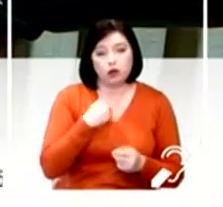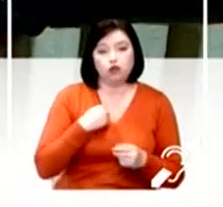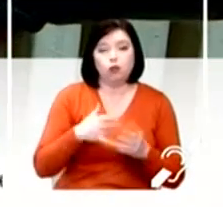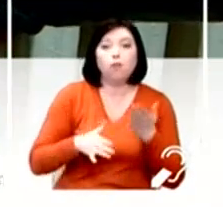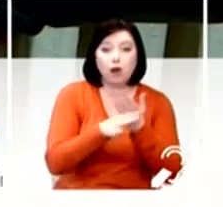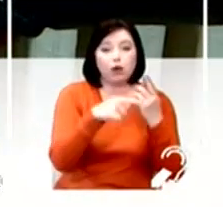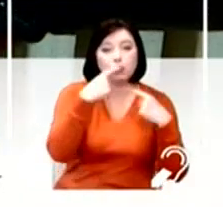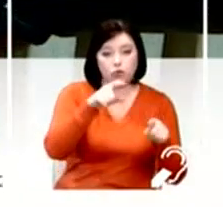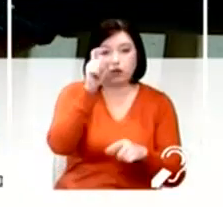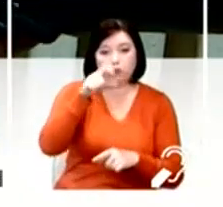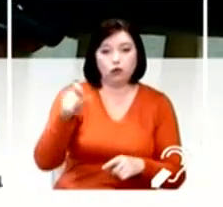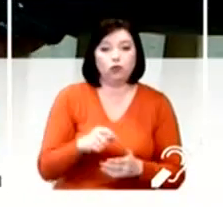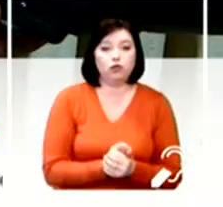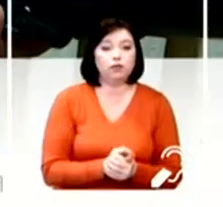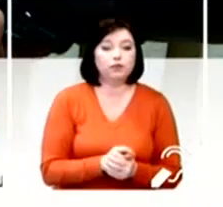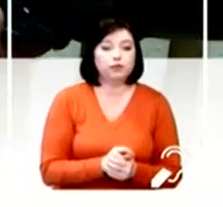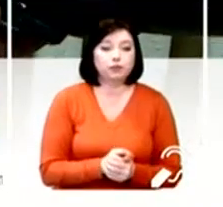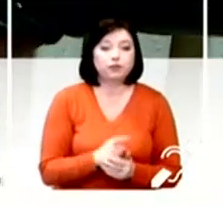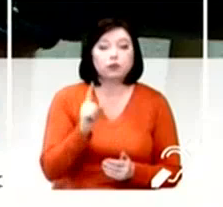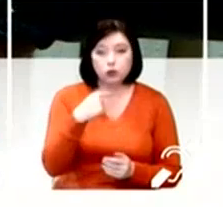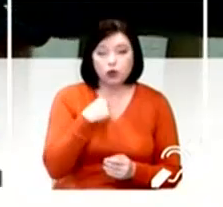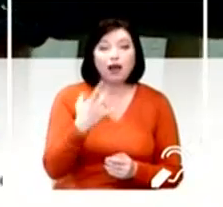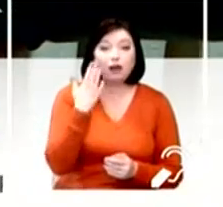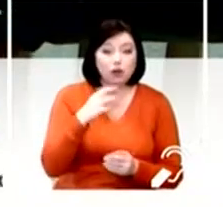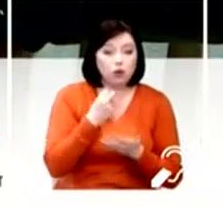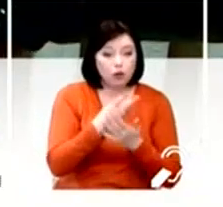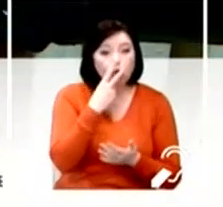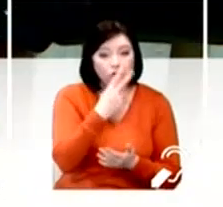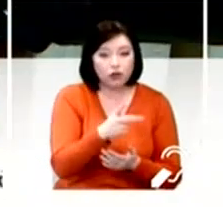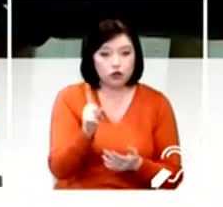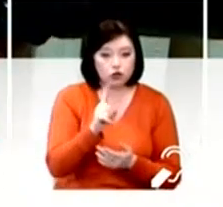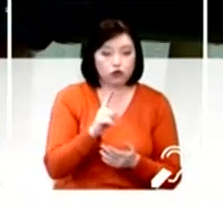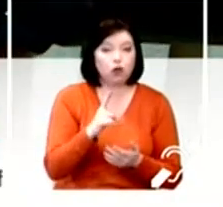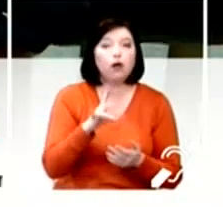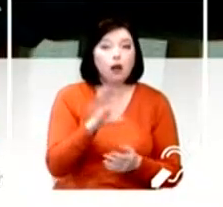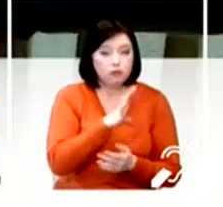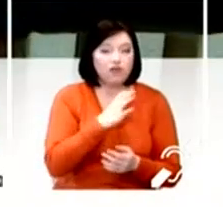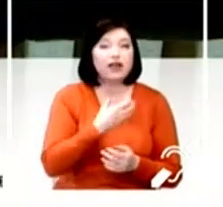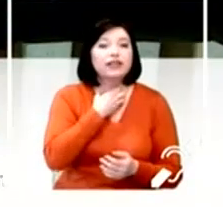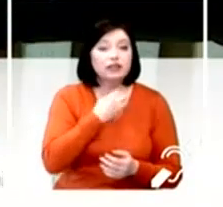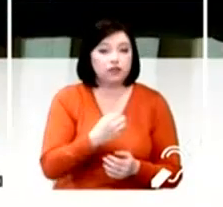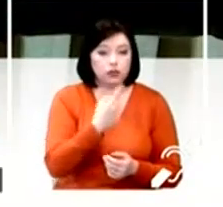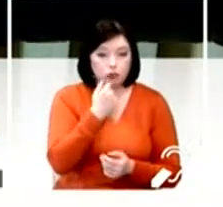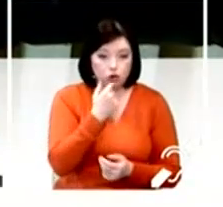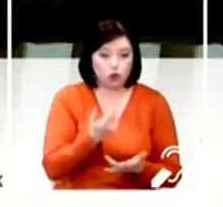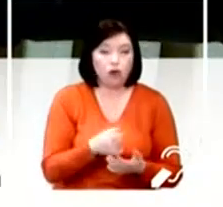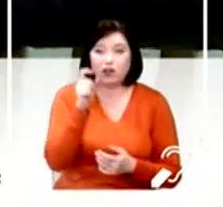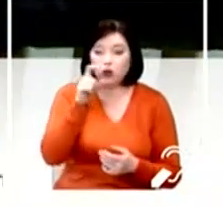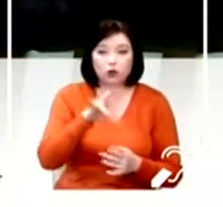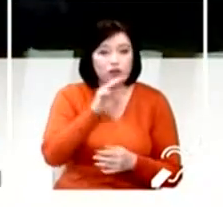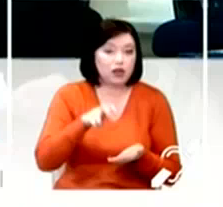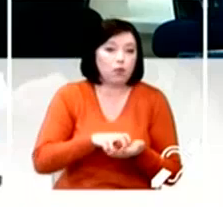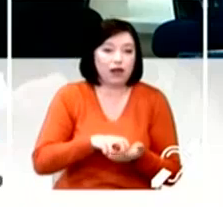că chiar de asemenea, fiind în cadrul spitalului, am observat că pacientul câteodată e deficit, să spunem așa, și oamenii nu prea donează